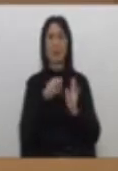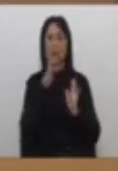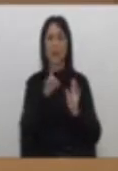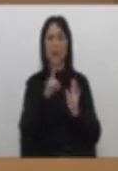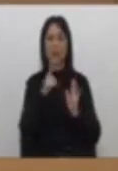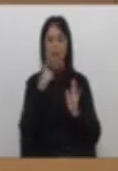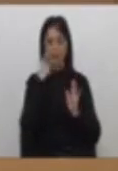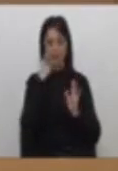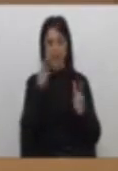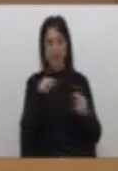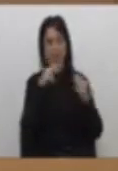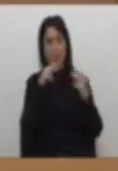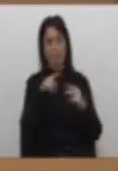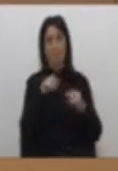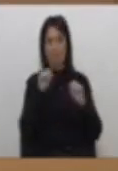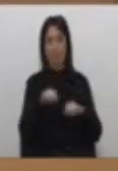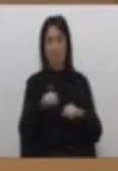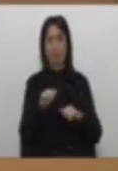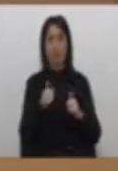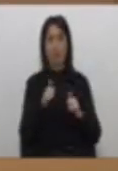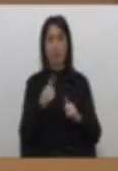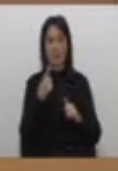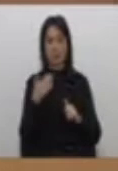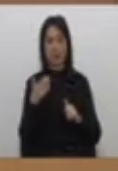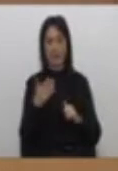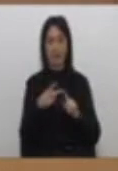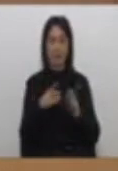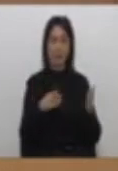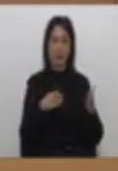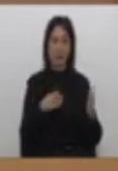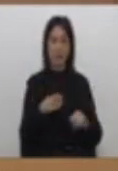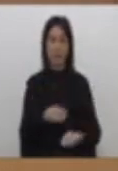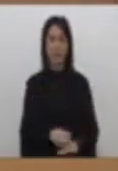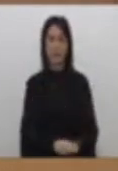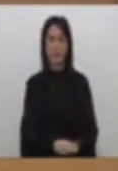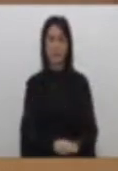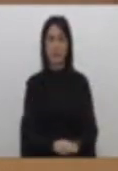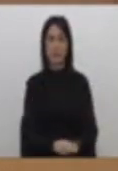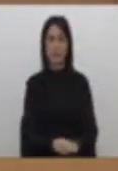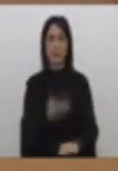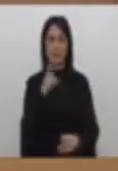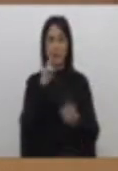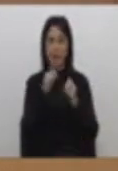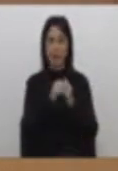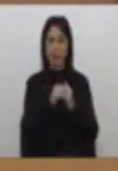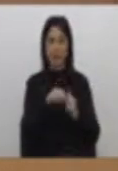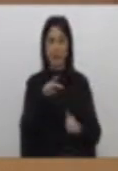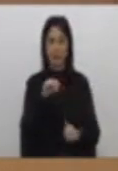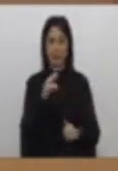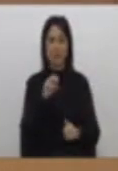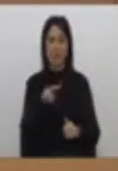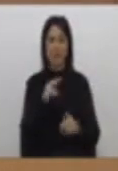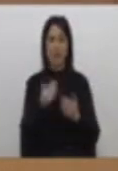თვალში შემოხედვა თქვენთვის შემეძლოს, როგორც ერთი მხარისთვის, ისე მეორე მხარისთვის. თუ გახსოვთ შარლ მიშელის ამბები რო